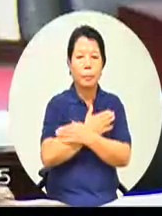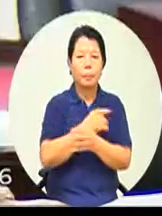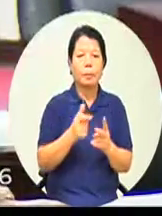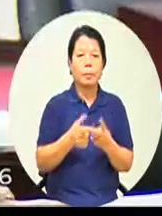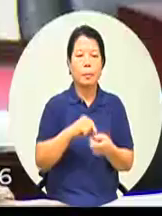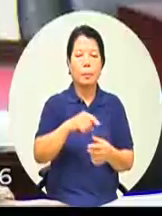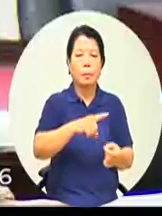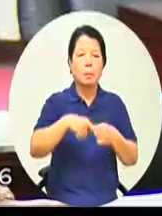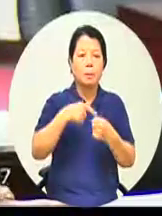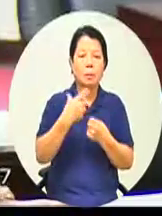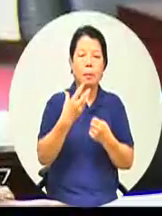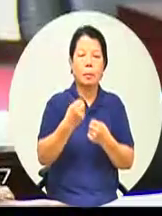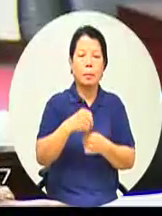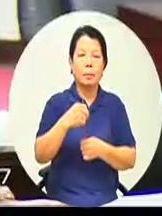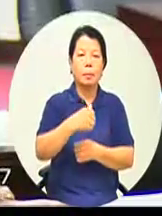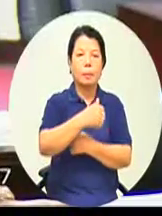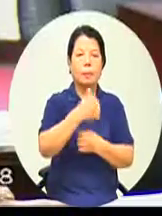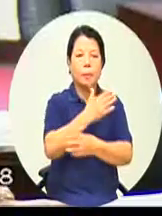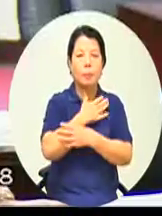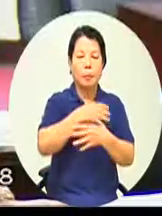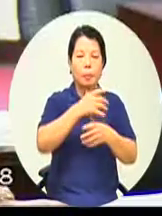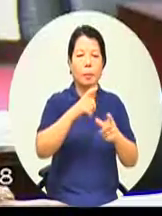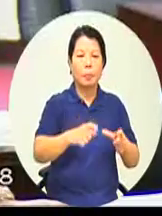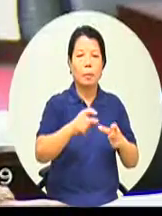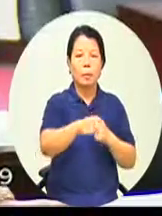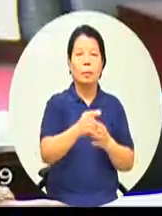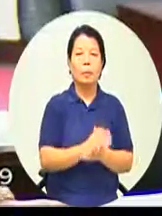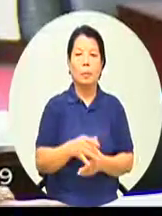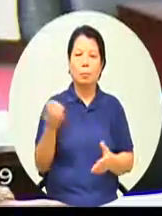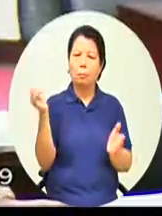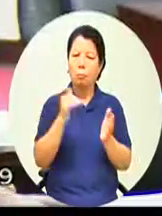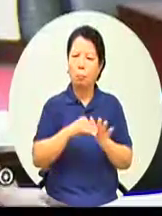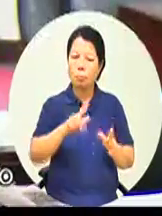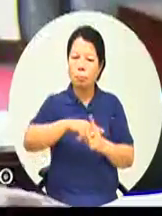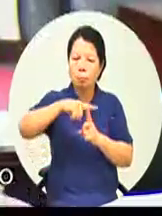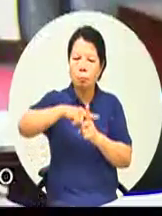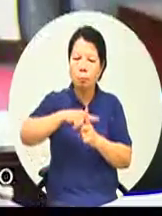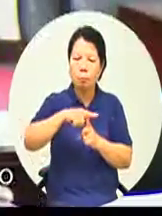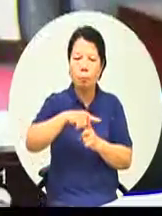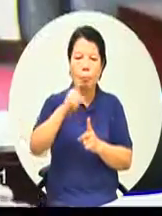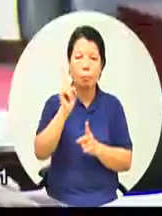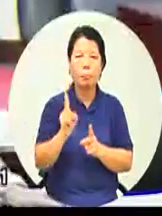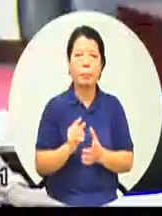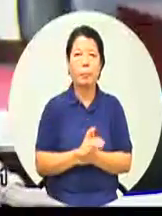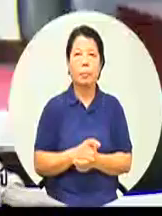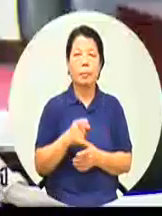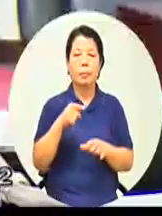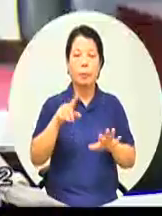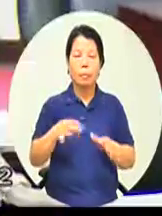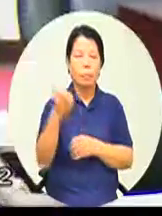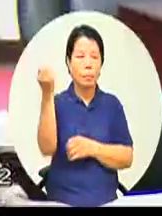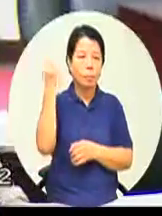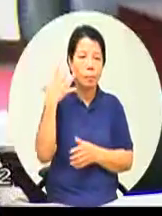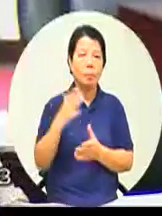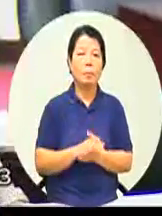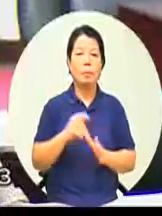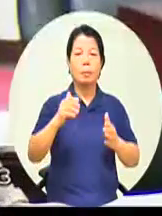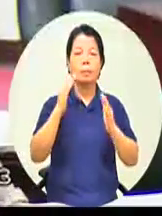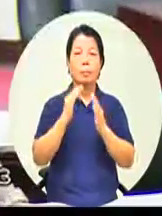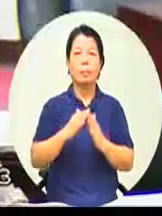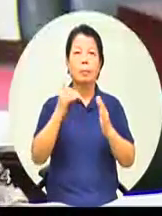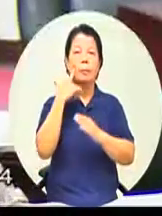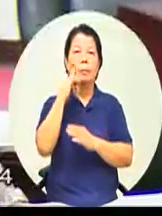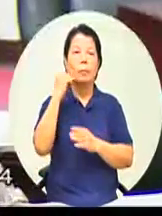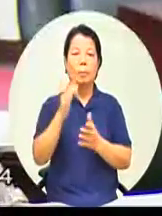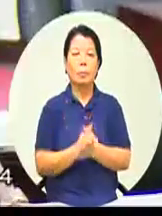的幼儿园？那到底这个门槛我们标准设在哪里？ 因为其实这个消息一出来，所有的家长都希望